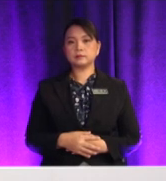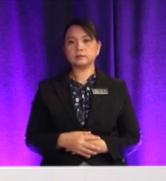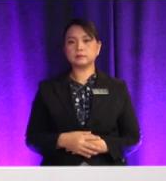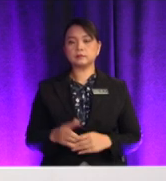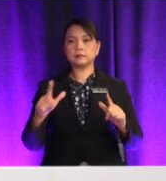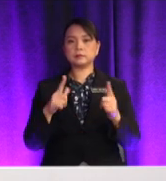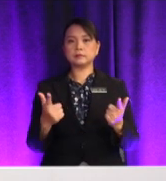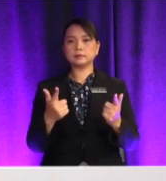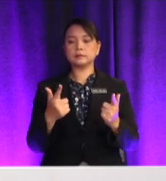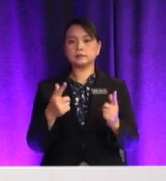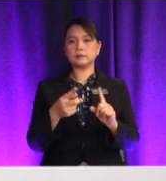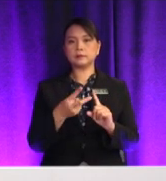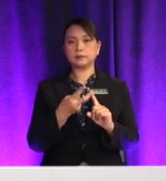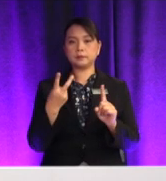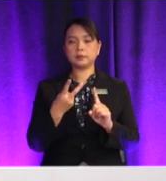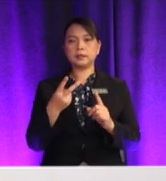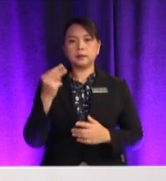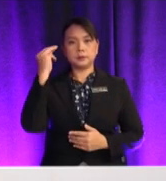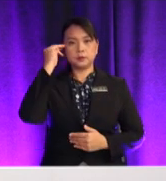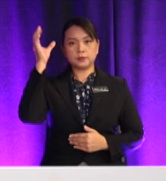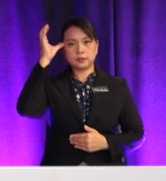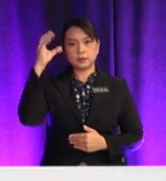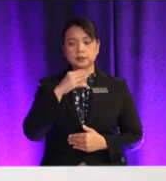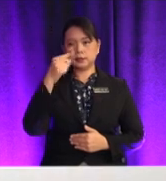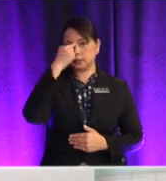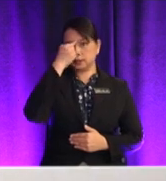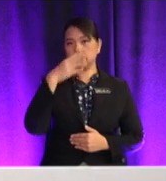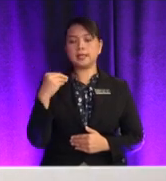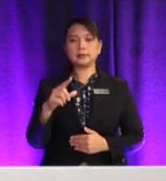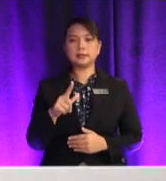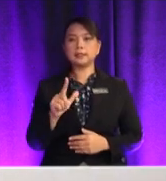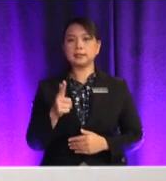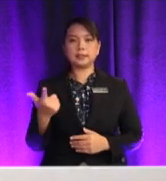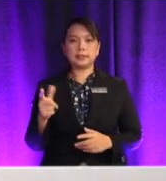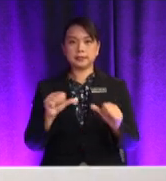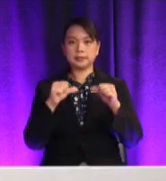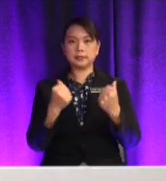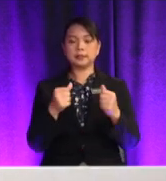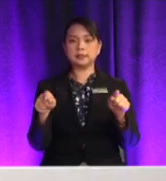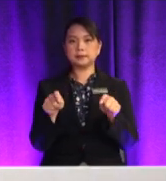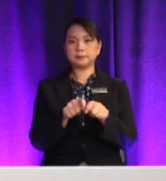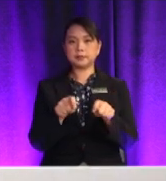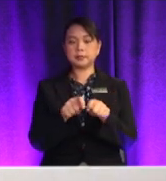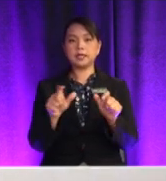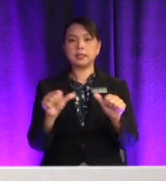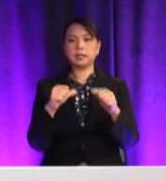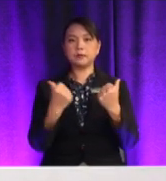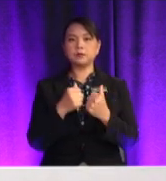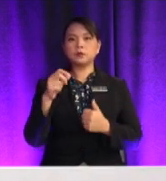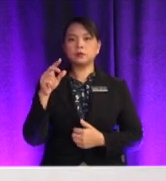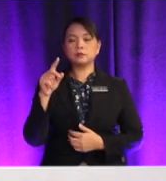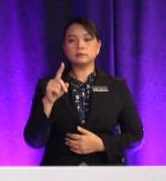Selain daripada Cina, Melayu dan India, terdapat lain-lain juga kaum seperti kaum Dusun dan Punjabi.